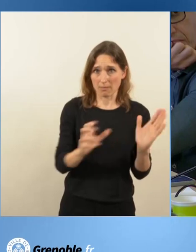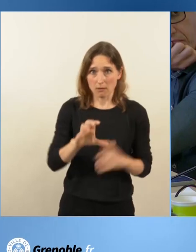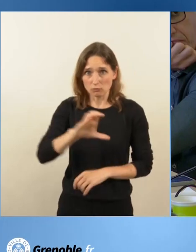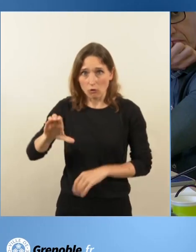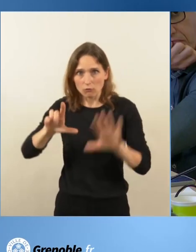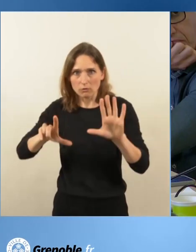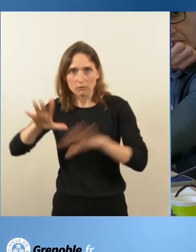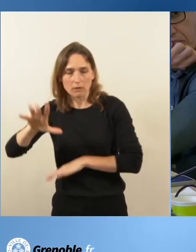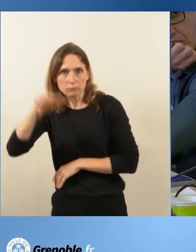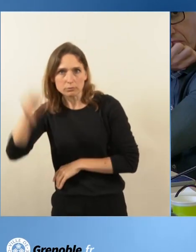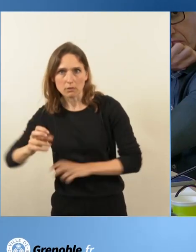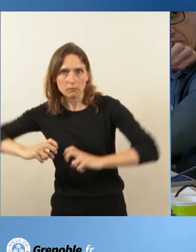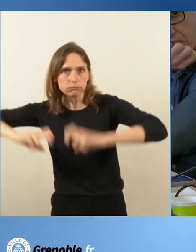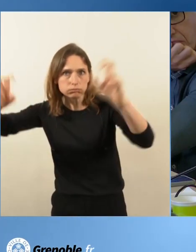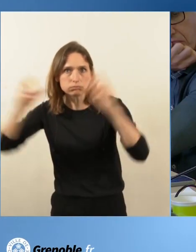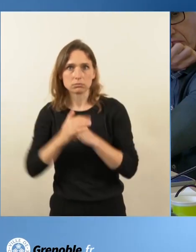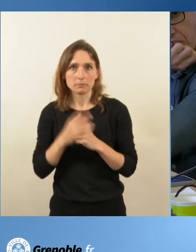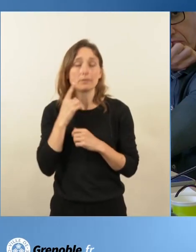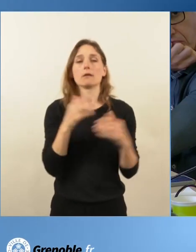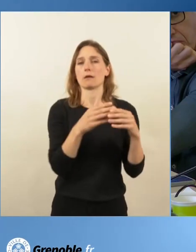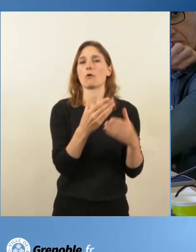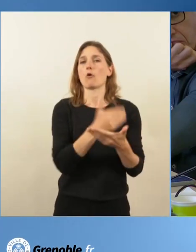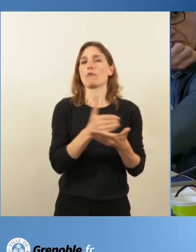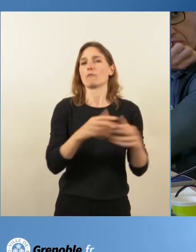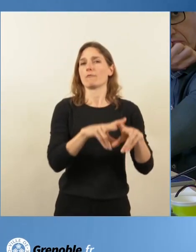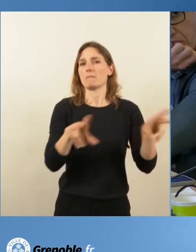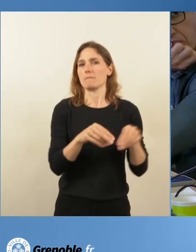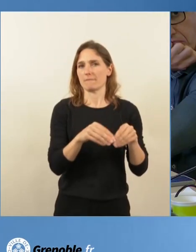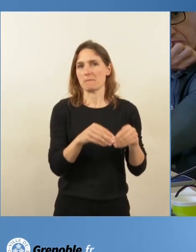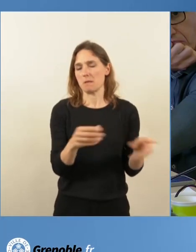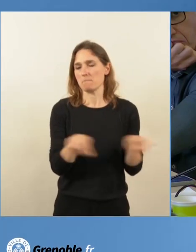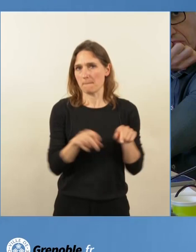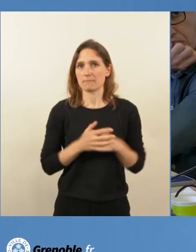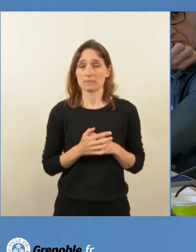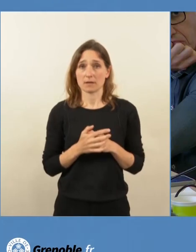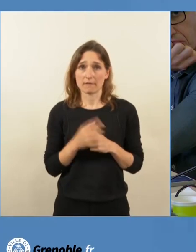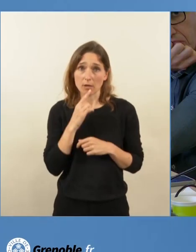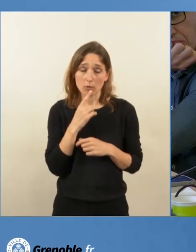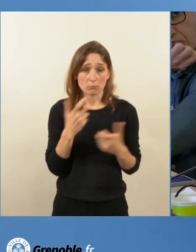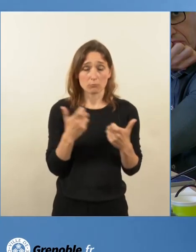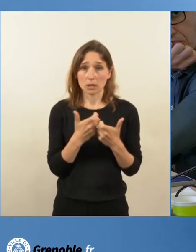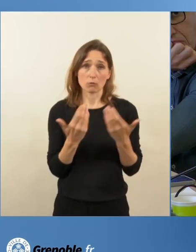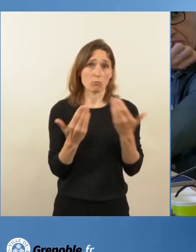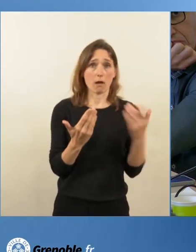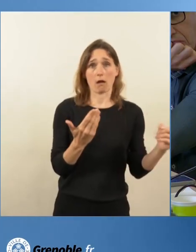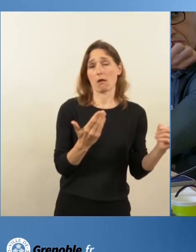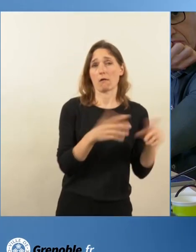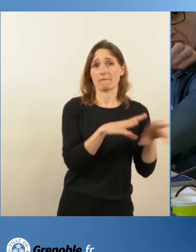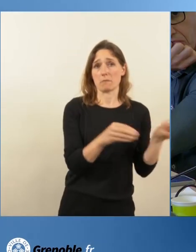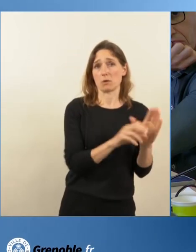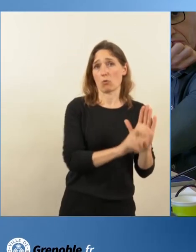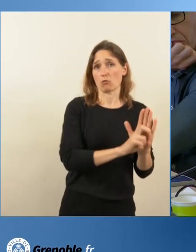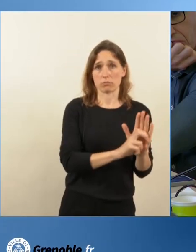qu'un grenoblot au même coefficient ensuite il est à 10 euros près équivalent au tarif d'un grenoblois COF 1000